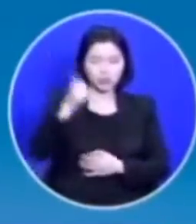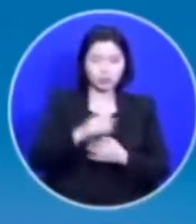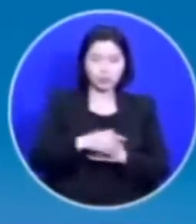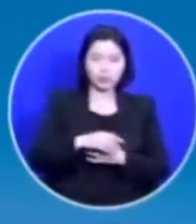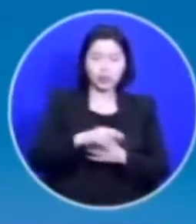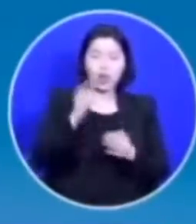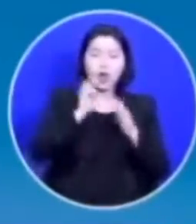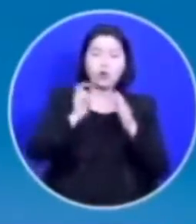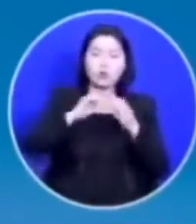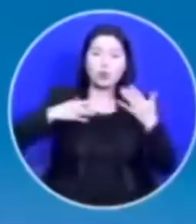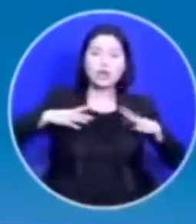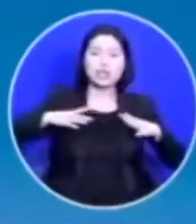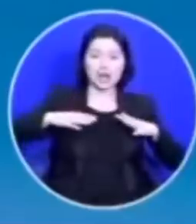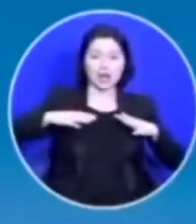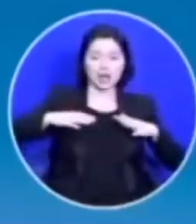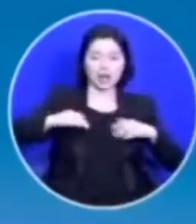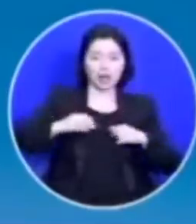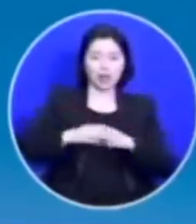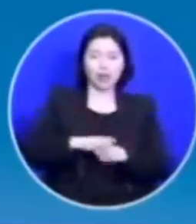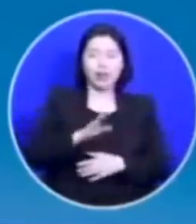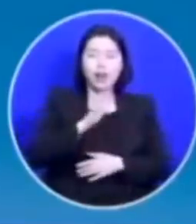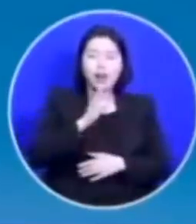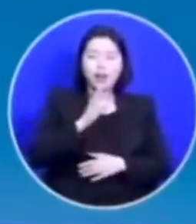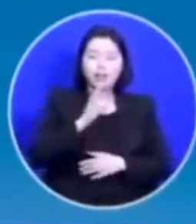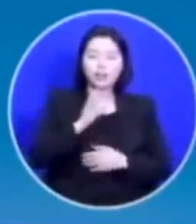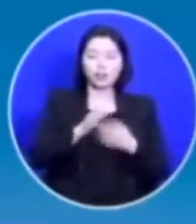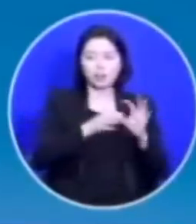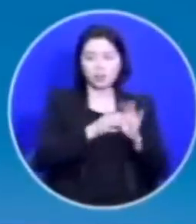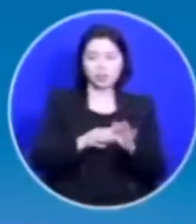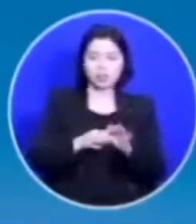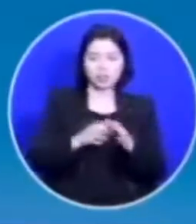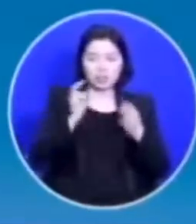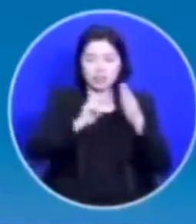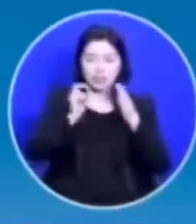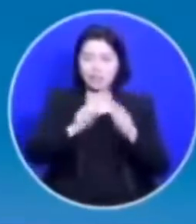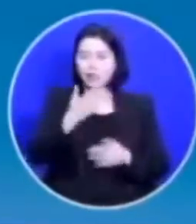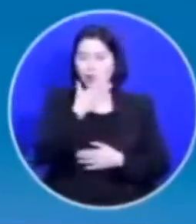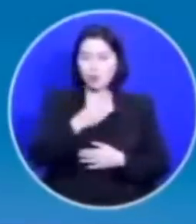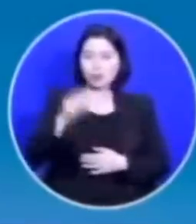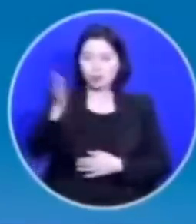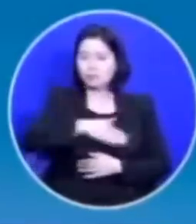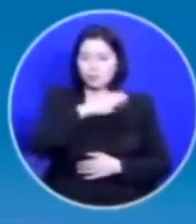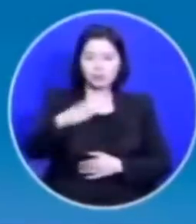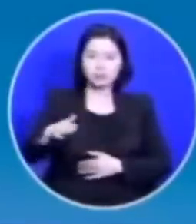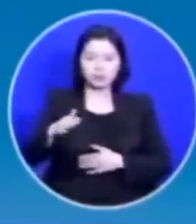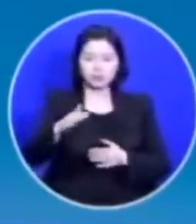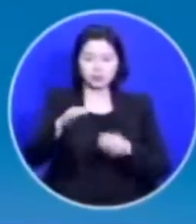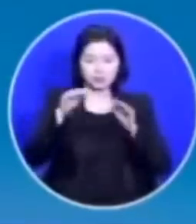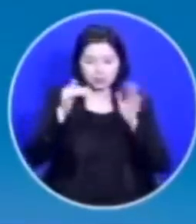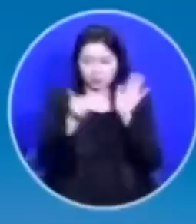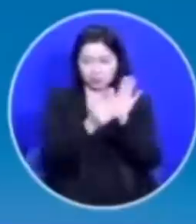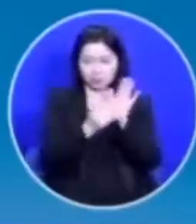노래자랑을 하라 그러면서 하는 이야기가 찬송가와 복음성가의 는 금 질은